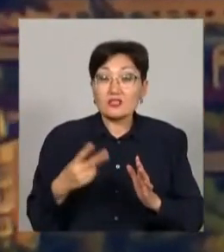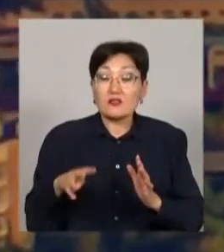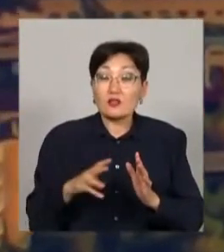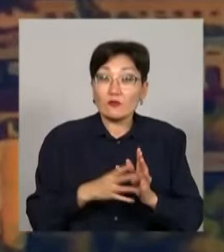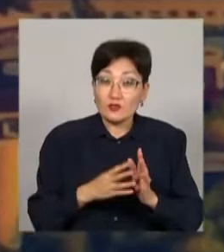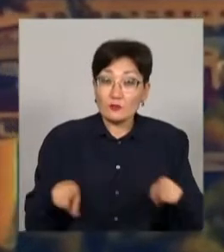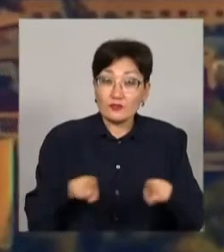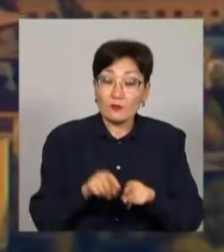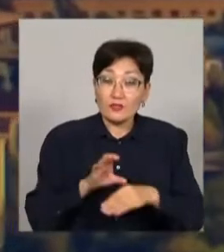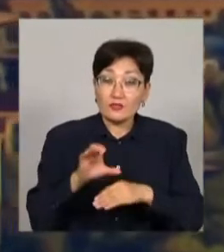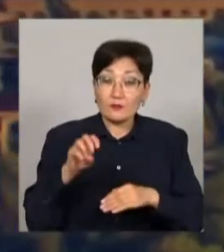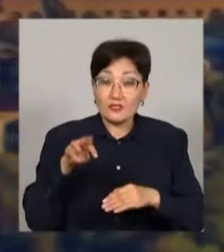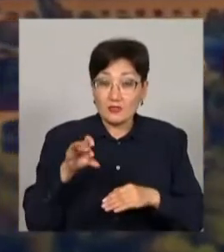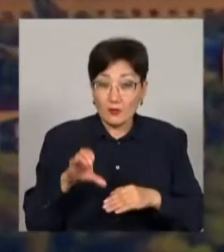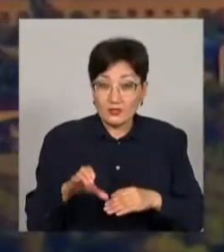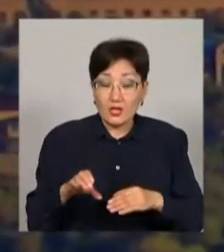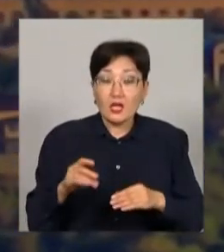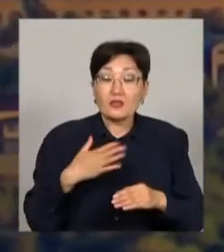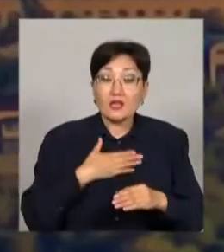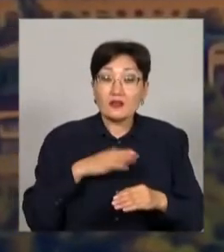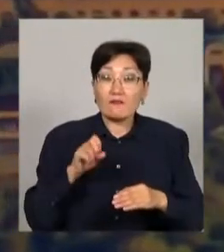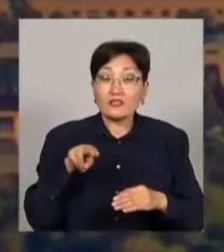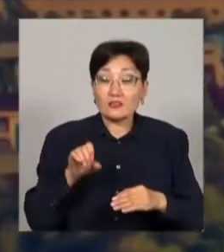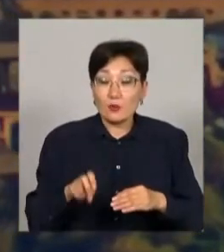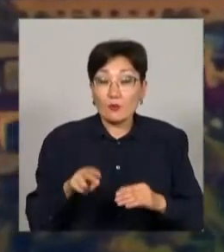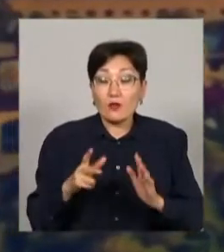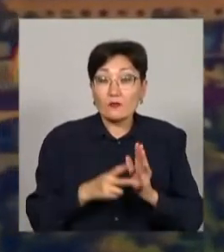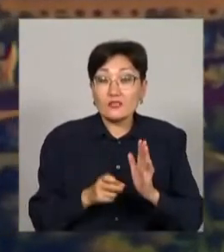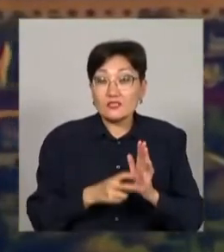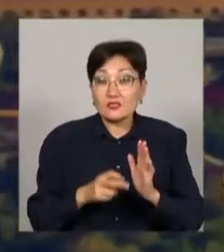275-2048, а также отправлять смс-сообщение на наш WhatsApp